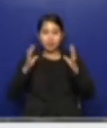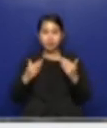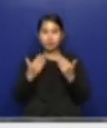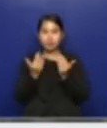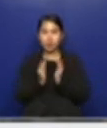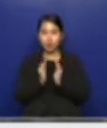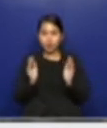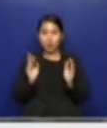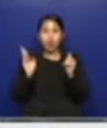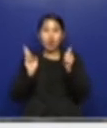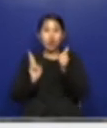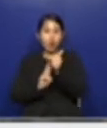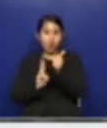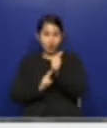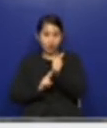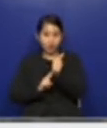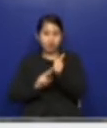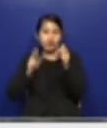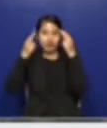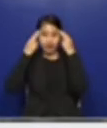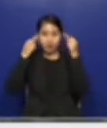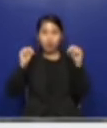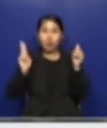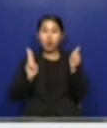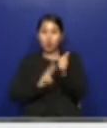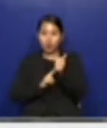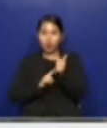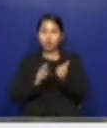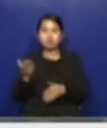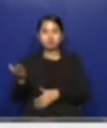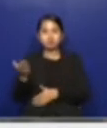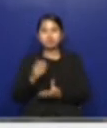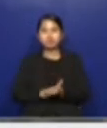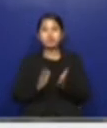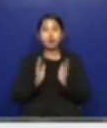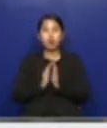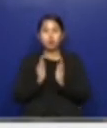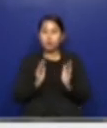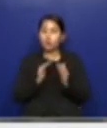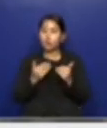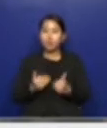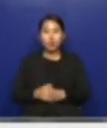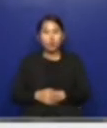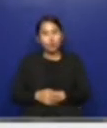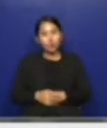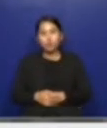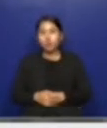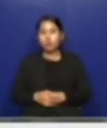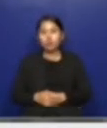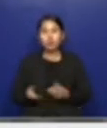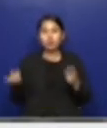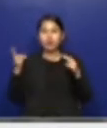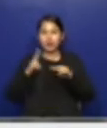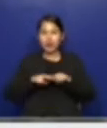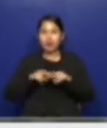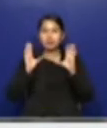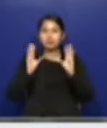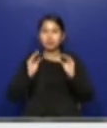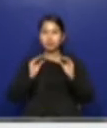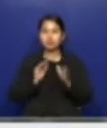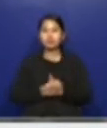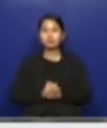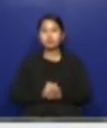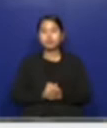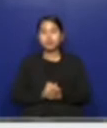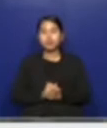รัฐมนตรีท่านดร.วิศนุเครืองามที่ท่านอุตส่าห์มานั่งฟังแ